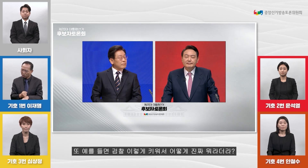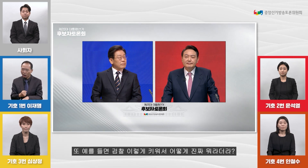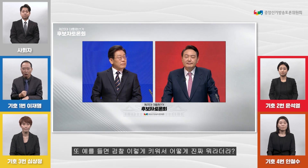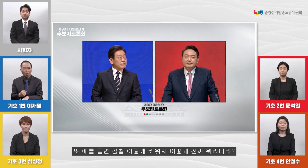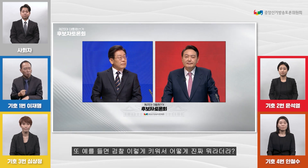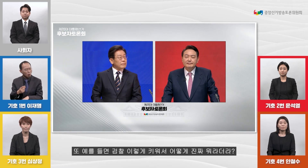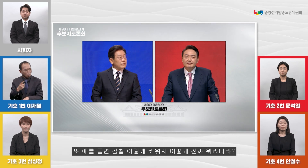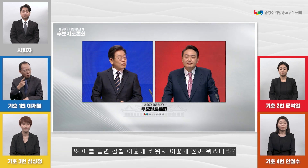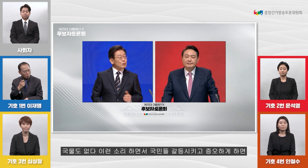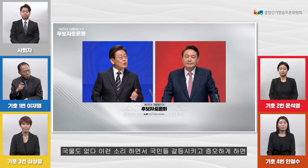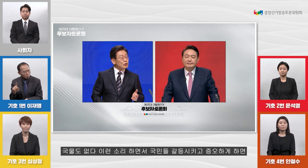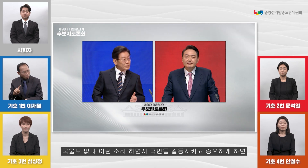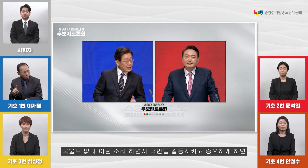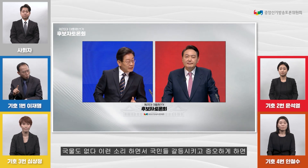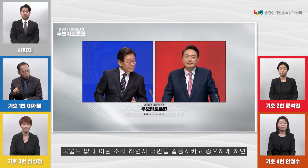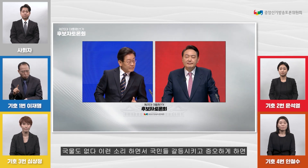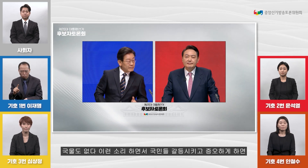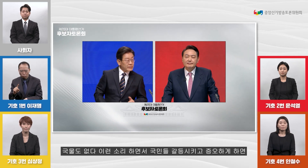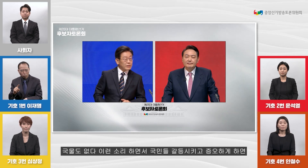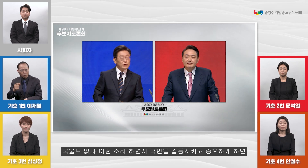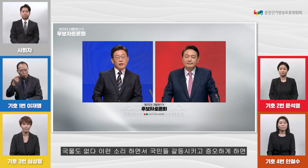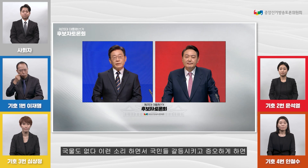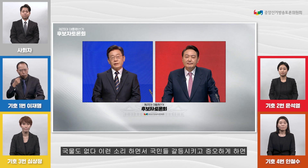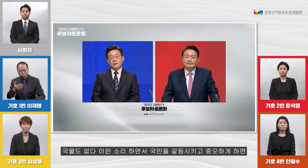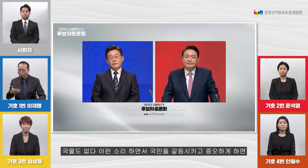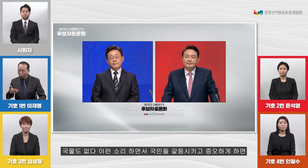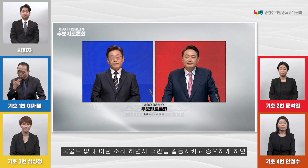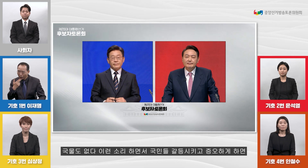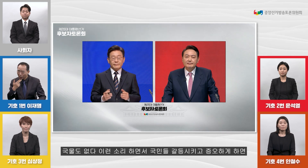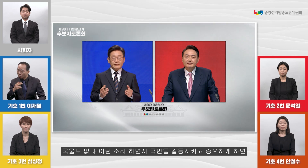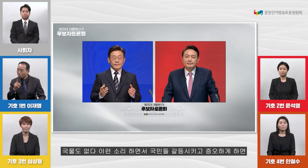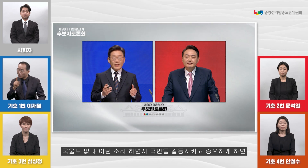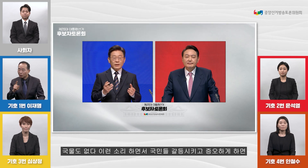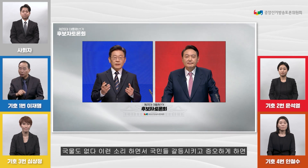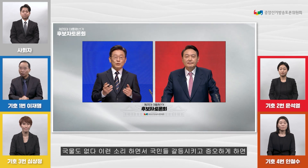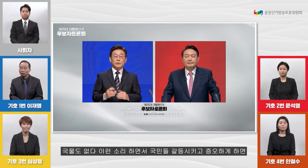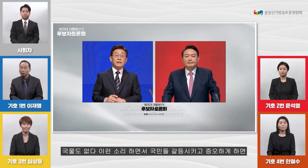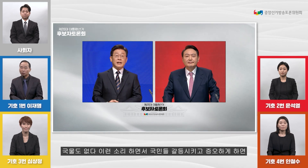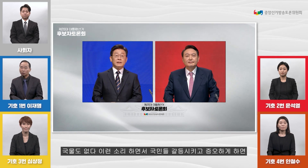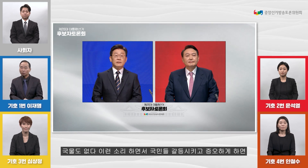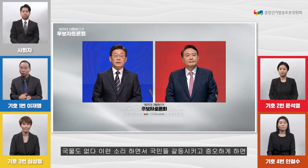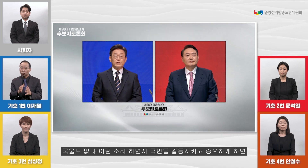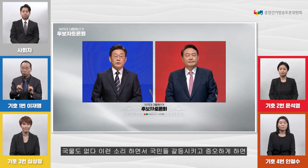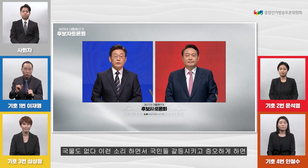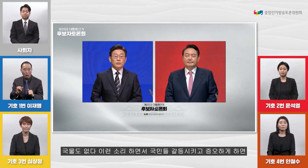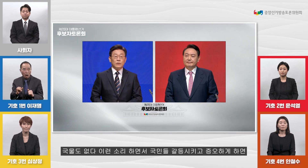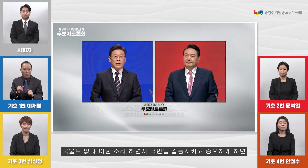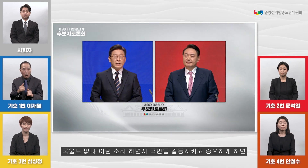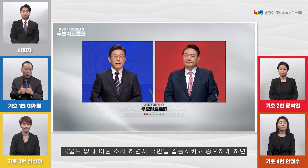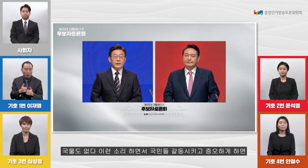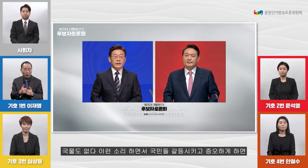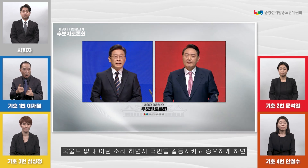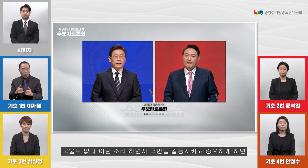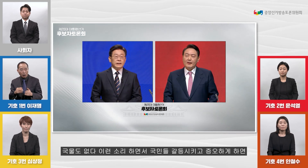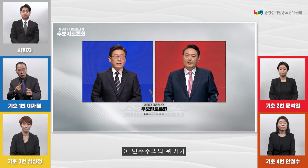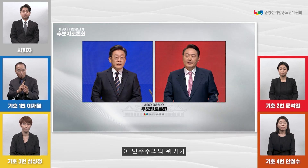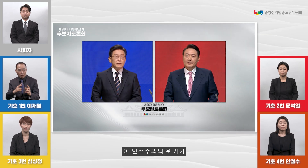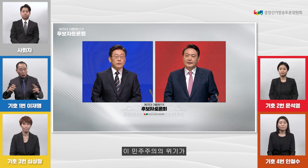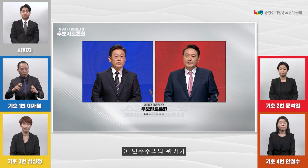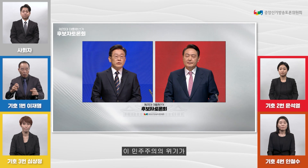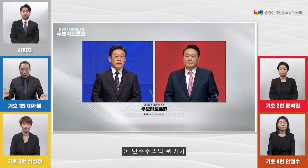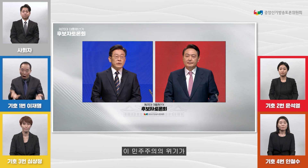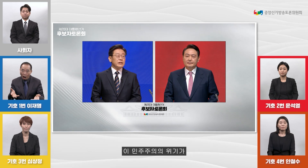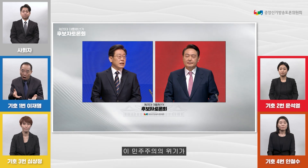뭐라더라? 국물도 없다. 이런 소리 하면서 이 국민들 갈등시키고 증오하게 하면